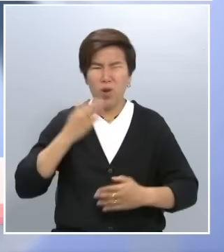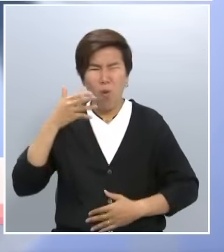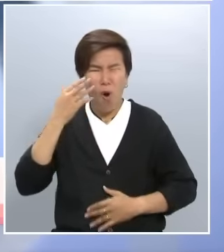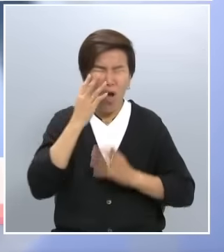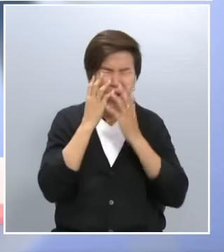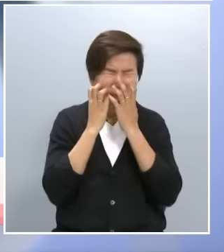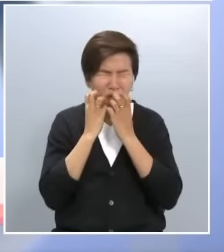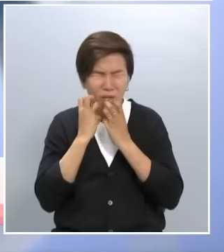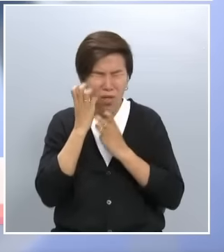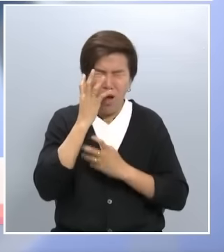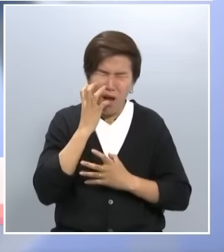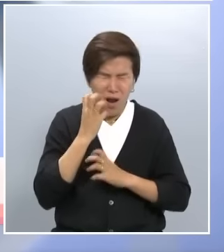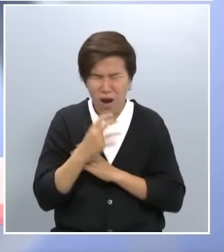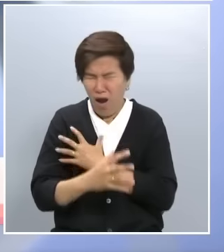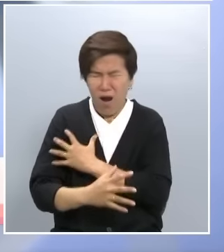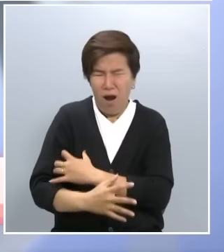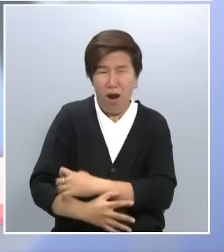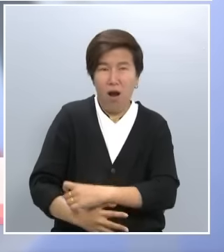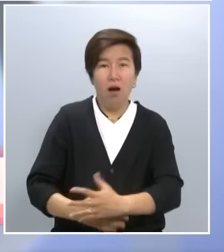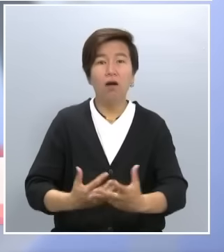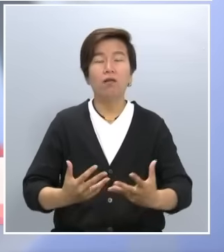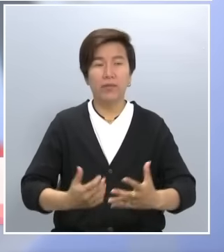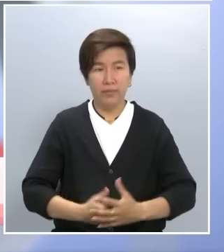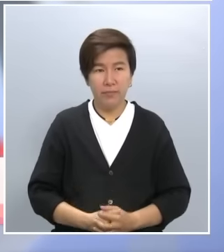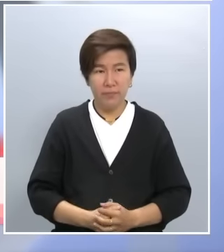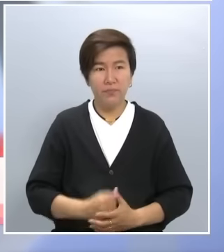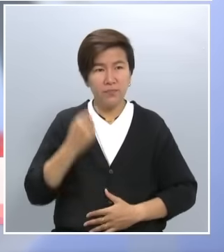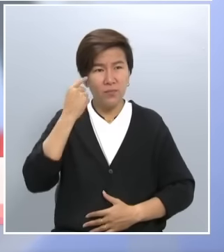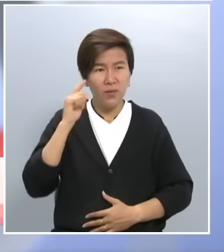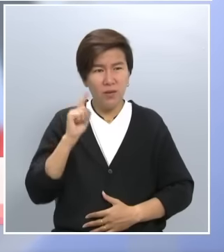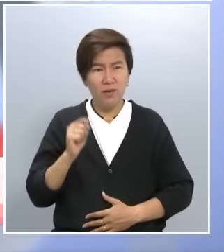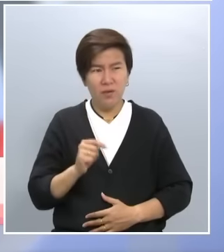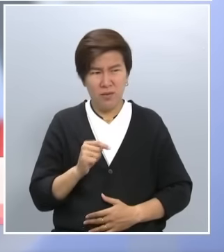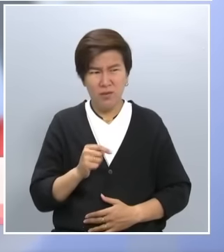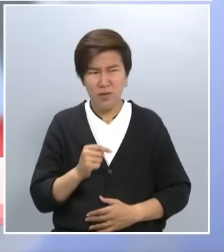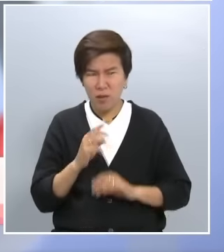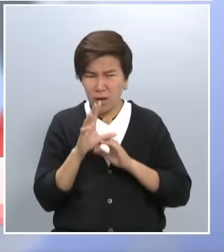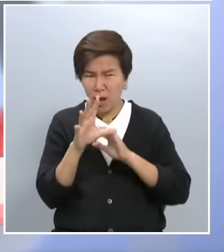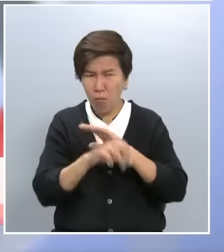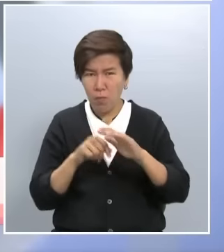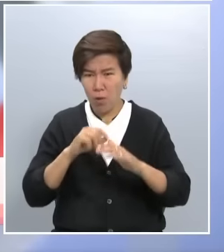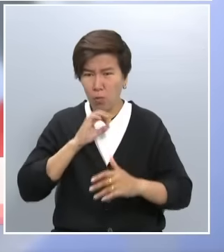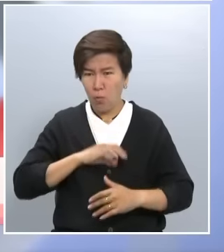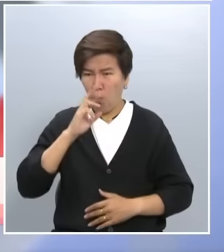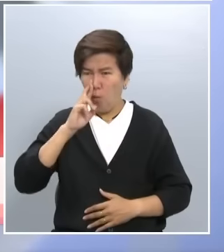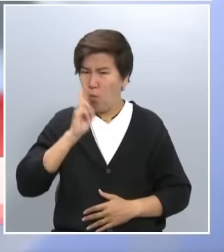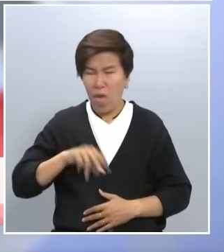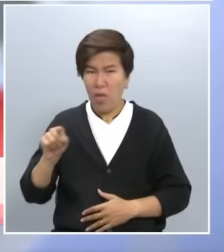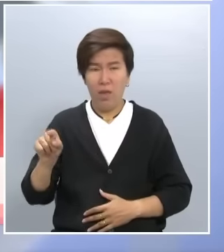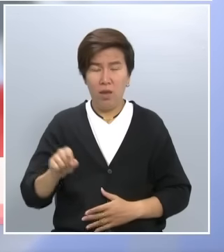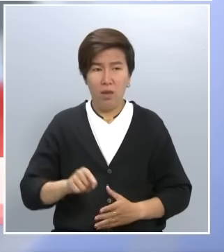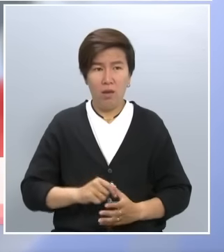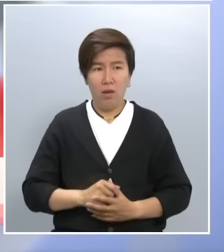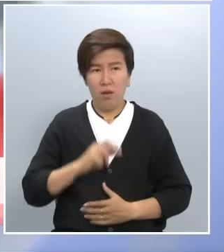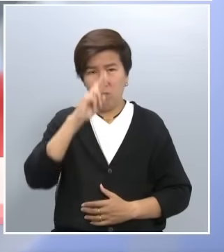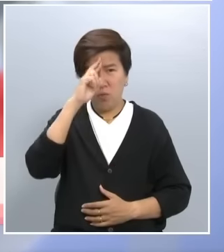ครับถ้าจะประสงค์ต่อทรัพย์มันก็ทำรุนแรงเกินไปครับพวกจิตเวช